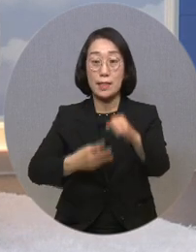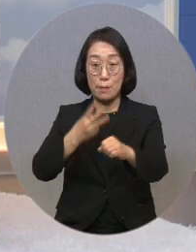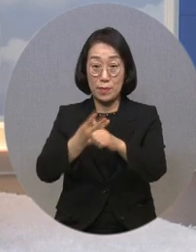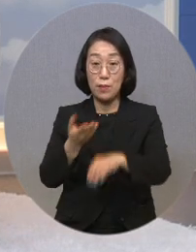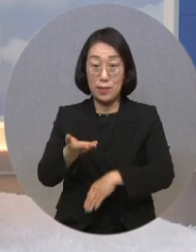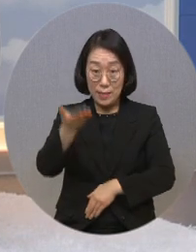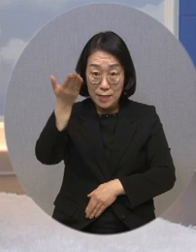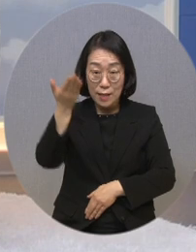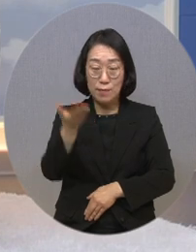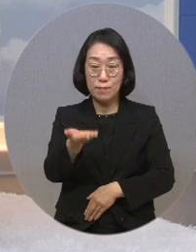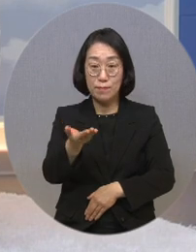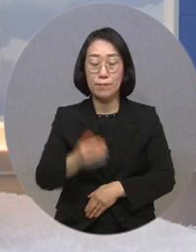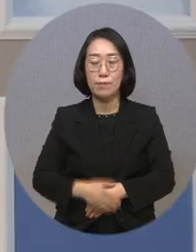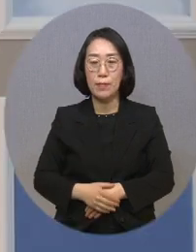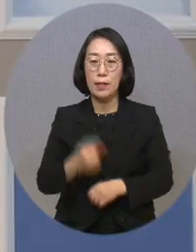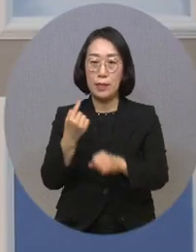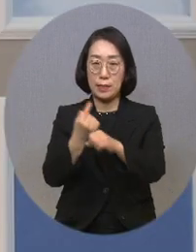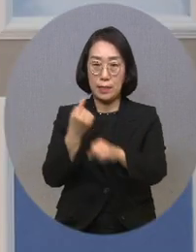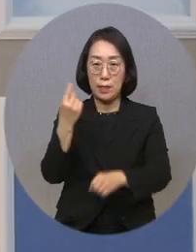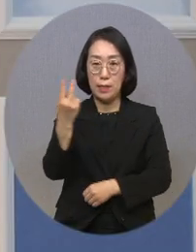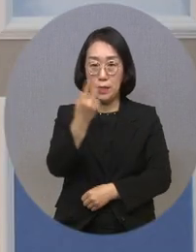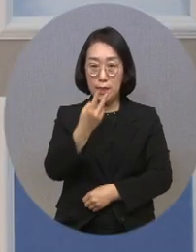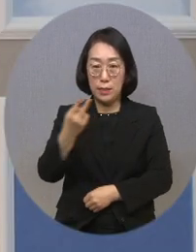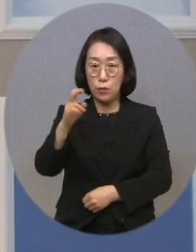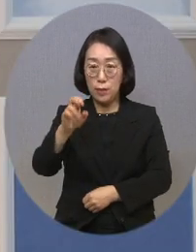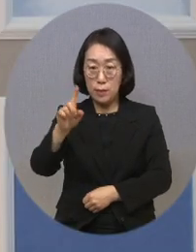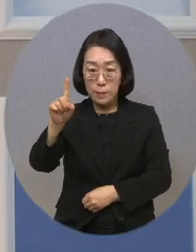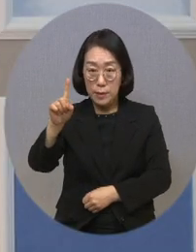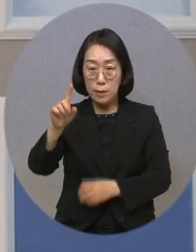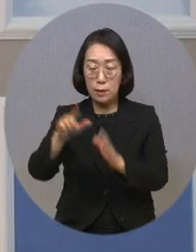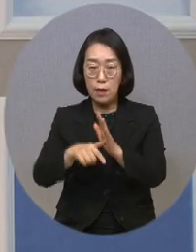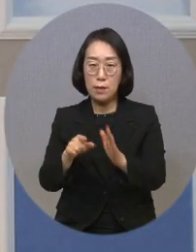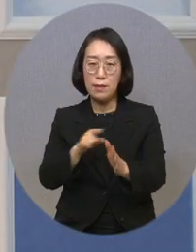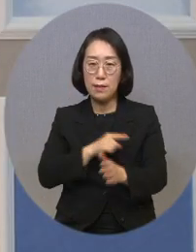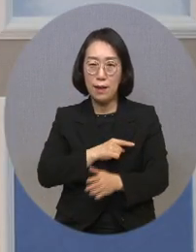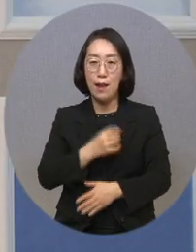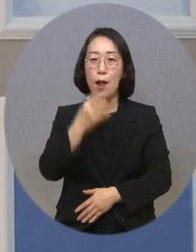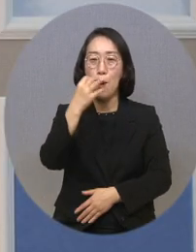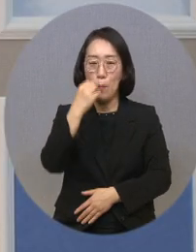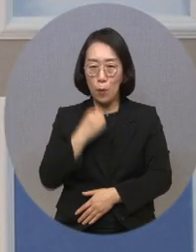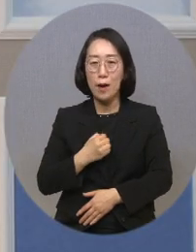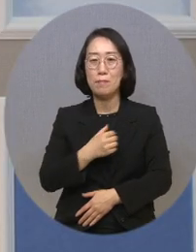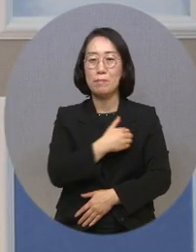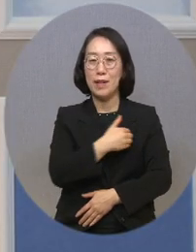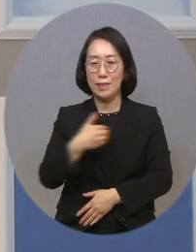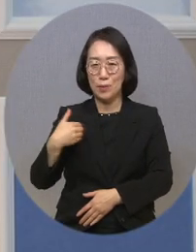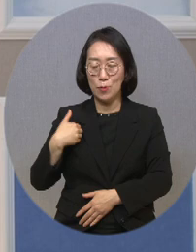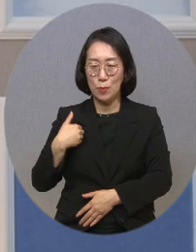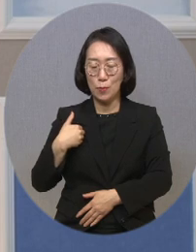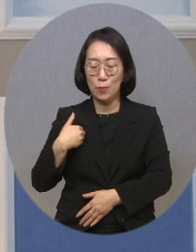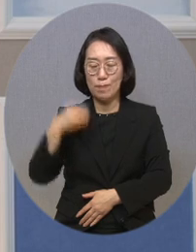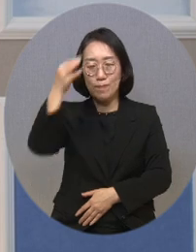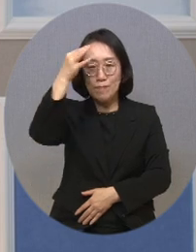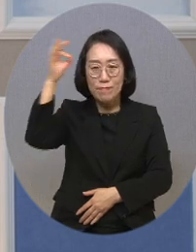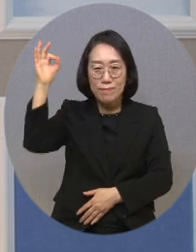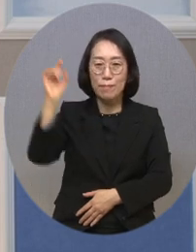있는데요. 작년 그러니까 2021년에 가장 보람된 일이 있으셨다면 어떤 게 있으실까요?